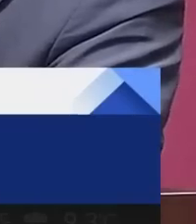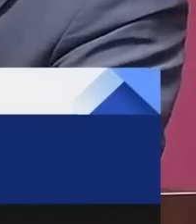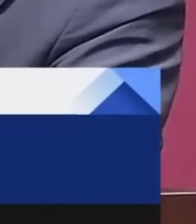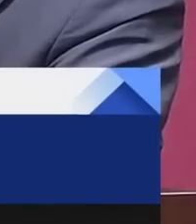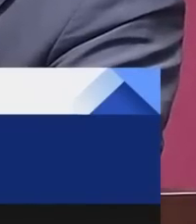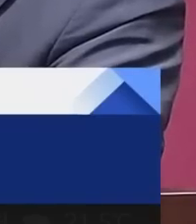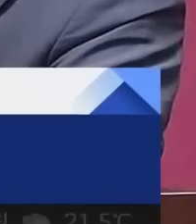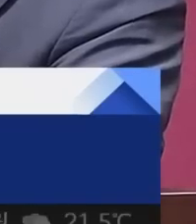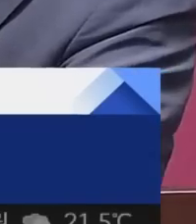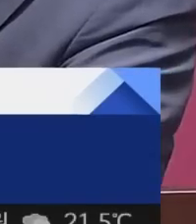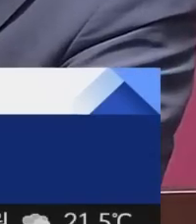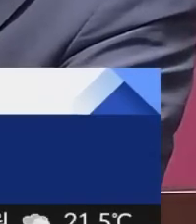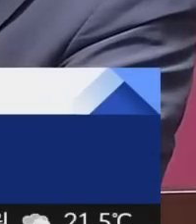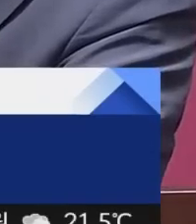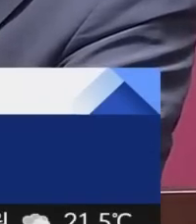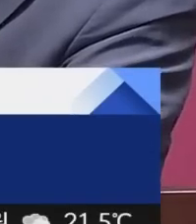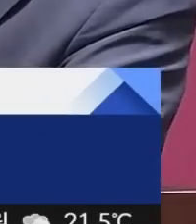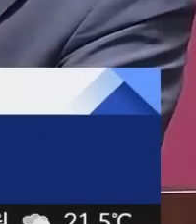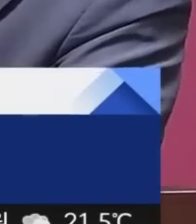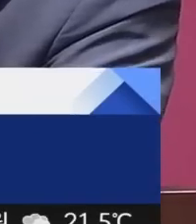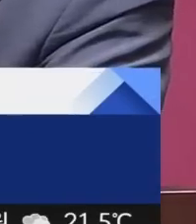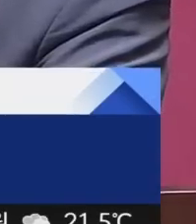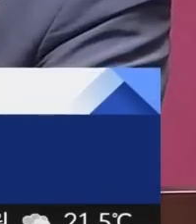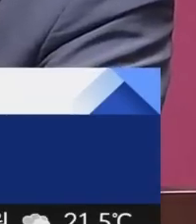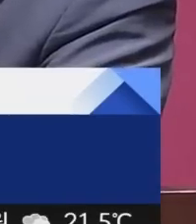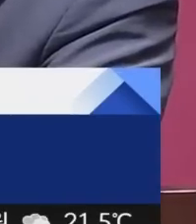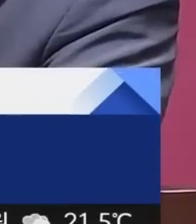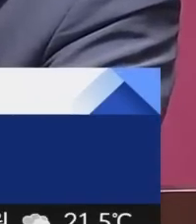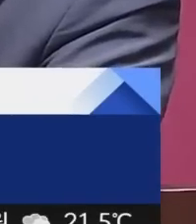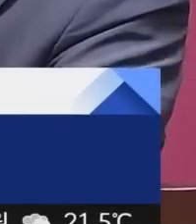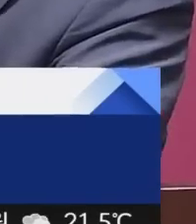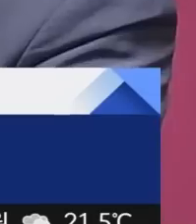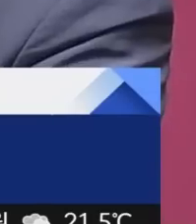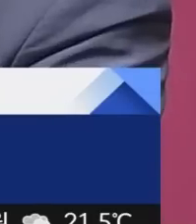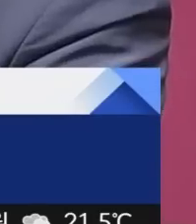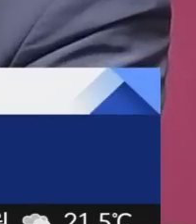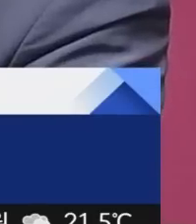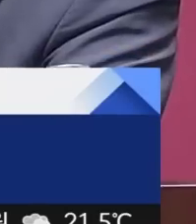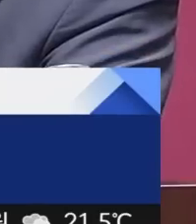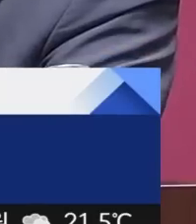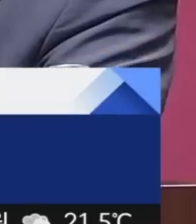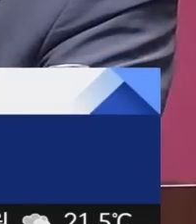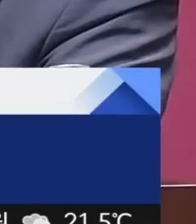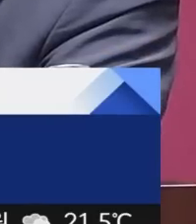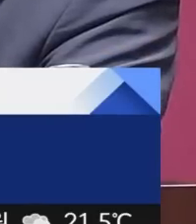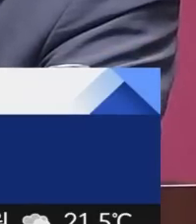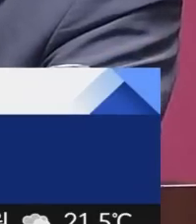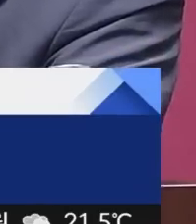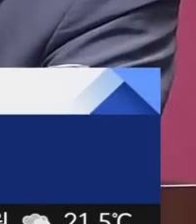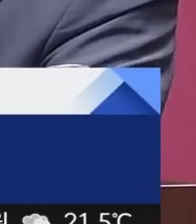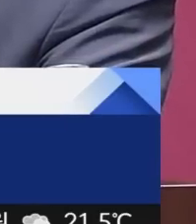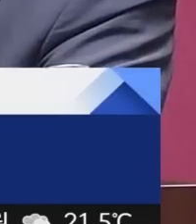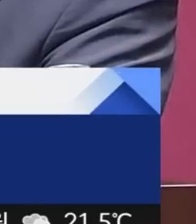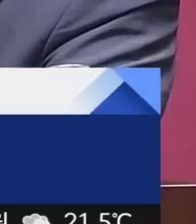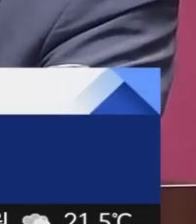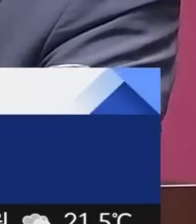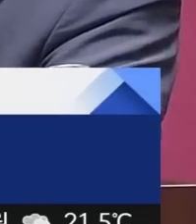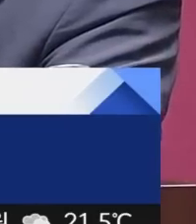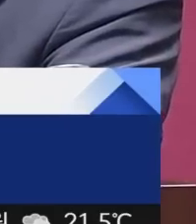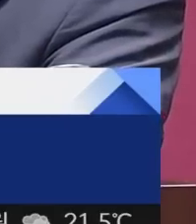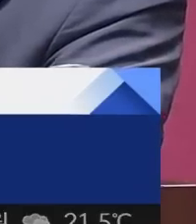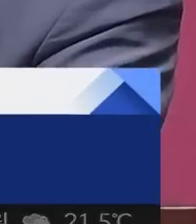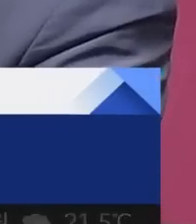100배 후퇴했습니다. 문재인 정부 바톤이니까 안 받겠다 하고 받지 않았습니다. 마음이 조급하니까 뛰다가